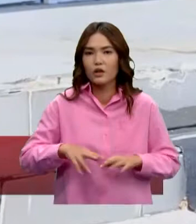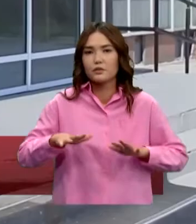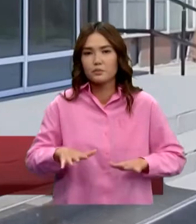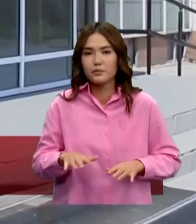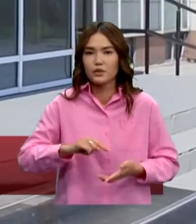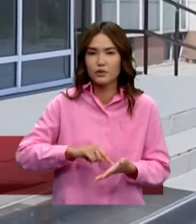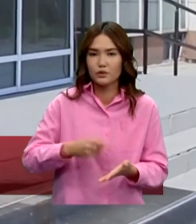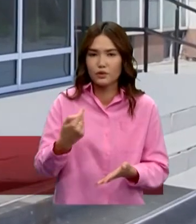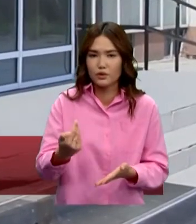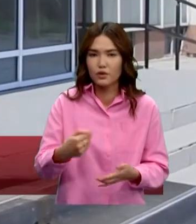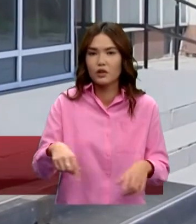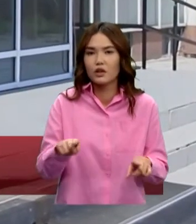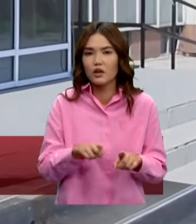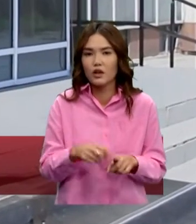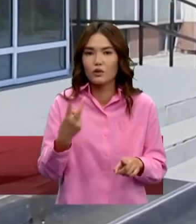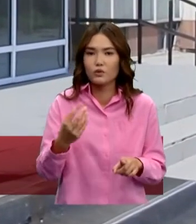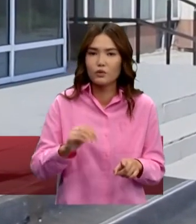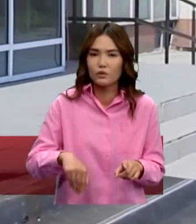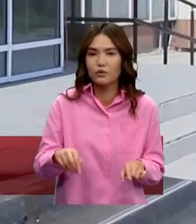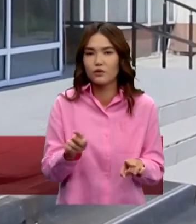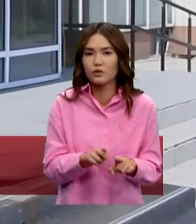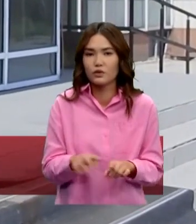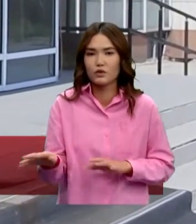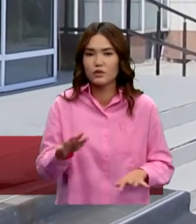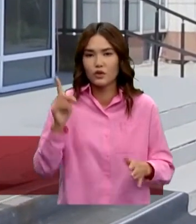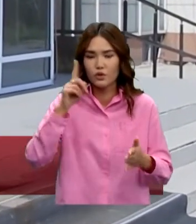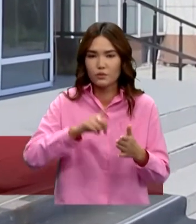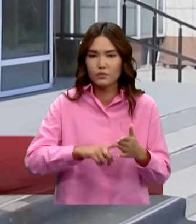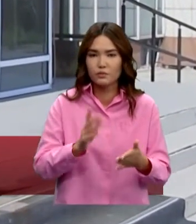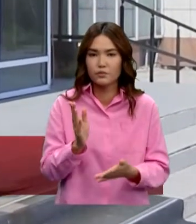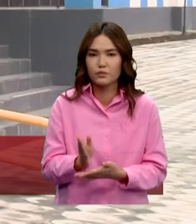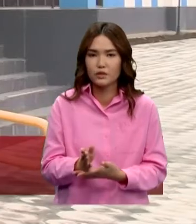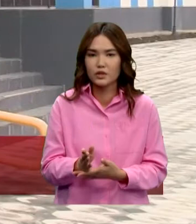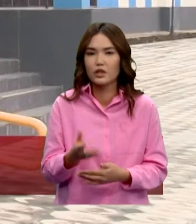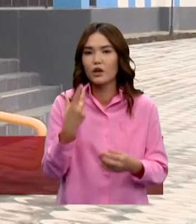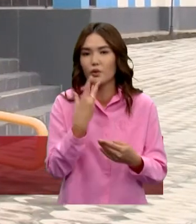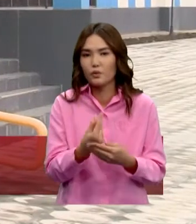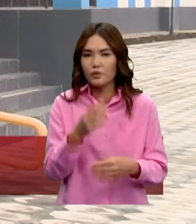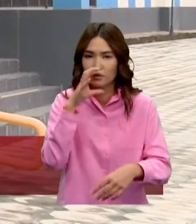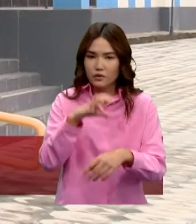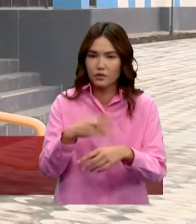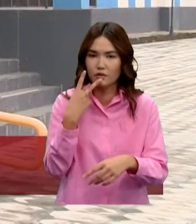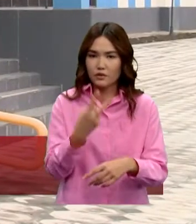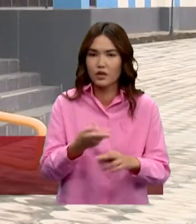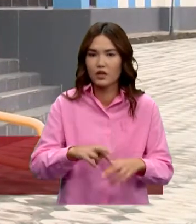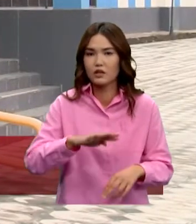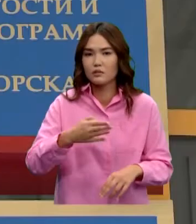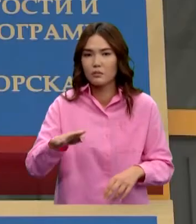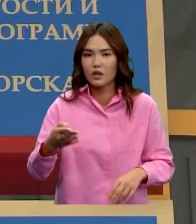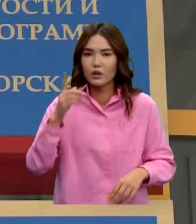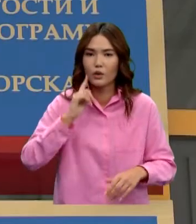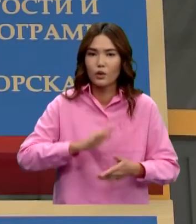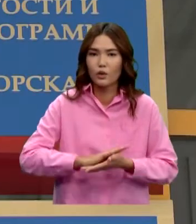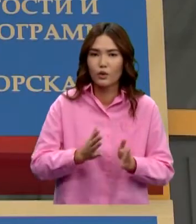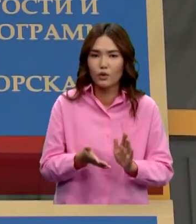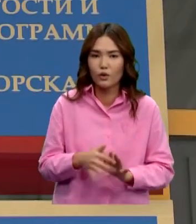қызметкерлері қалада 420 пандусты өндеуден өткенін хабарлады. Сөздерінен байқағанымыз, баспалдақтарды бейімдеуге ақыл